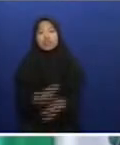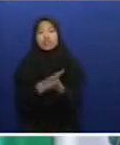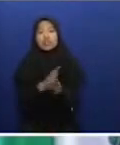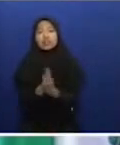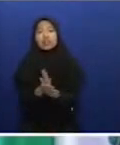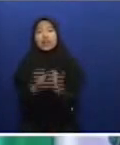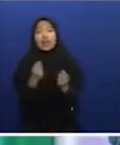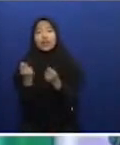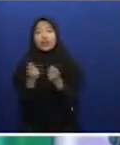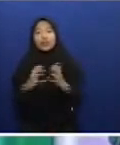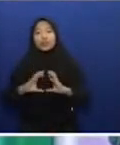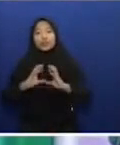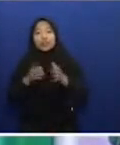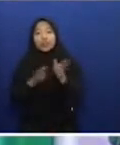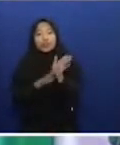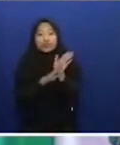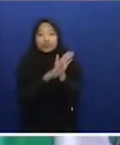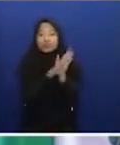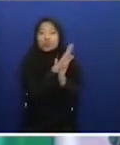Dengan pertumbuhan ekonominya